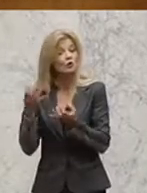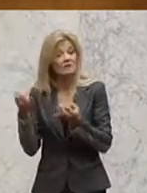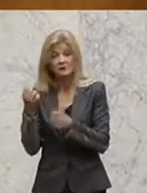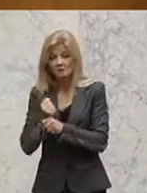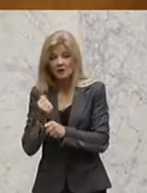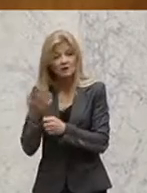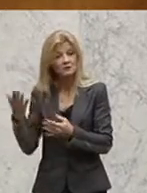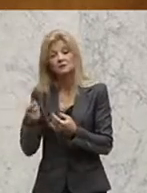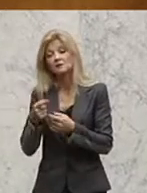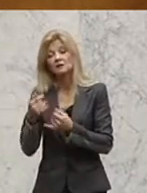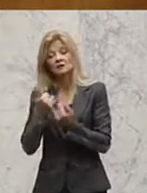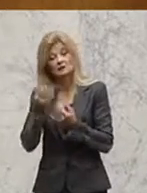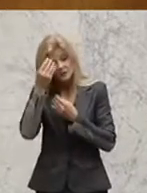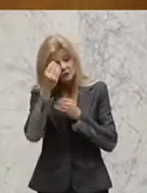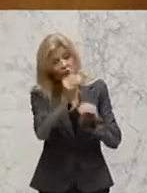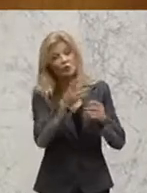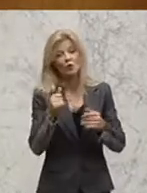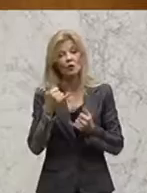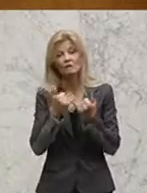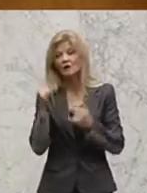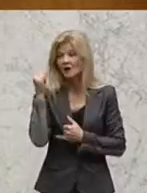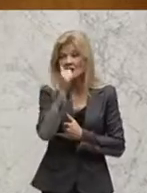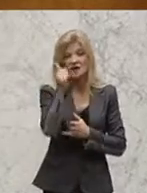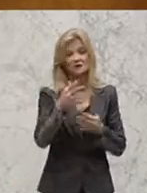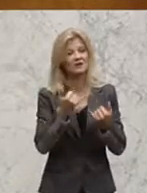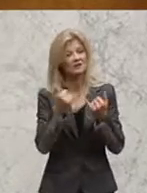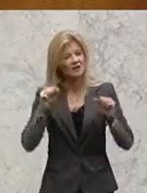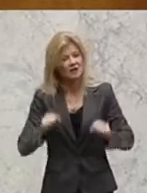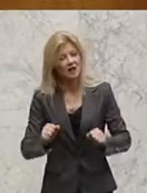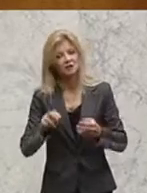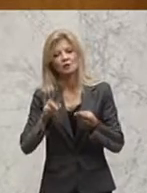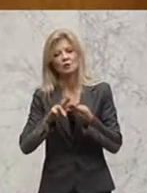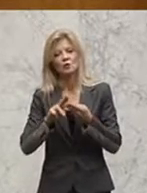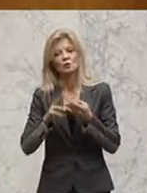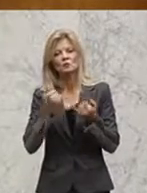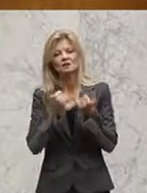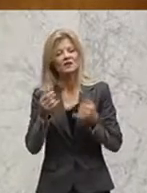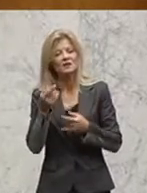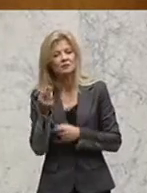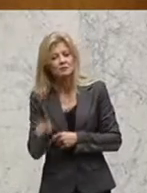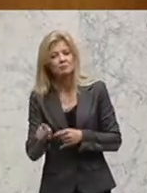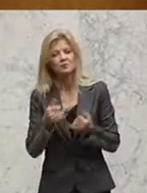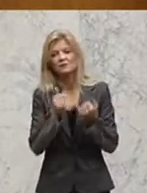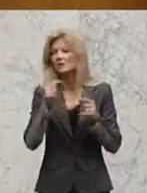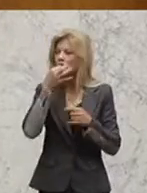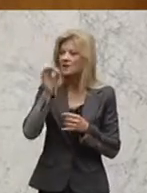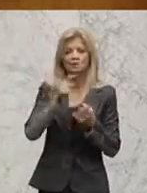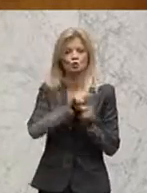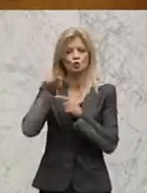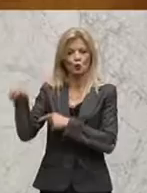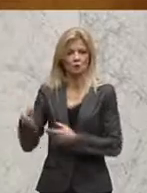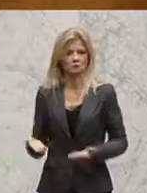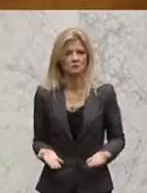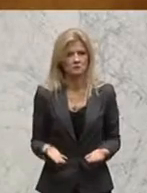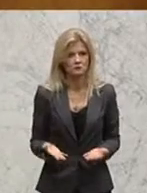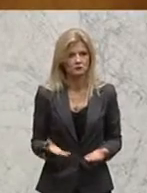Reisetipps gegeben werden, wie man am besten Wege dorthin kommt. Und aufgrund all dieser